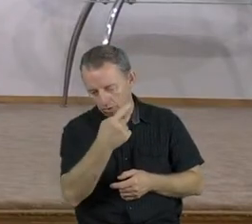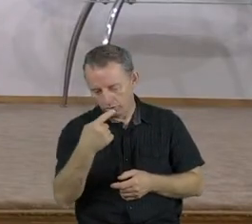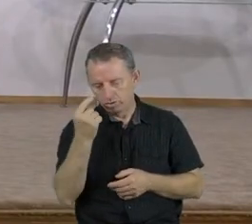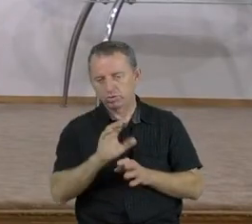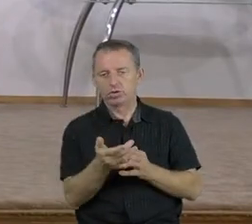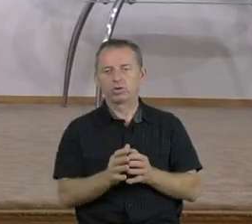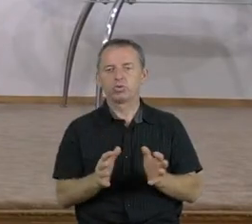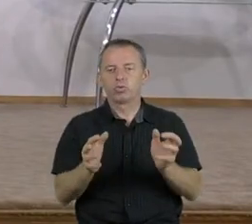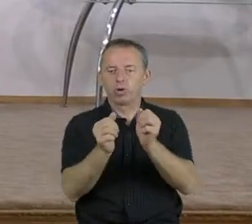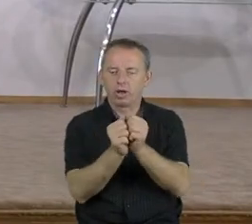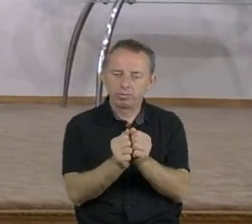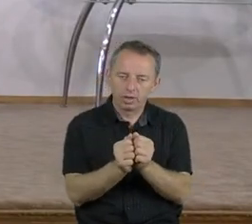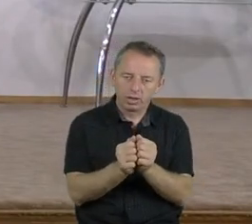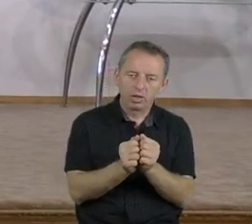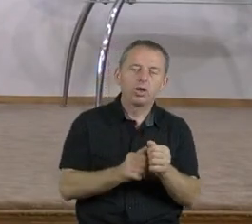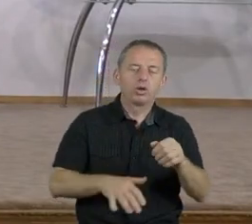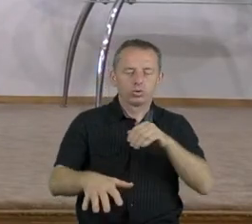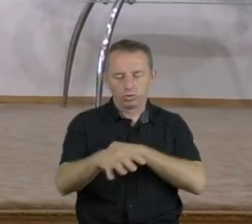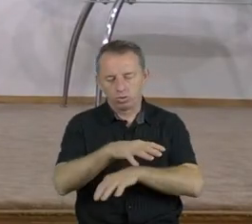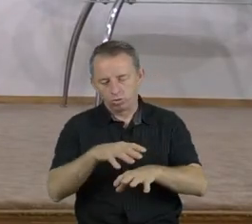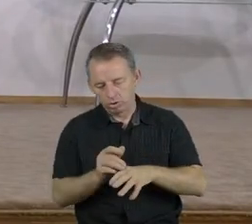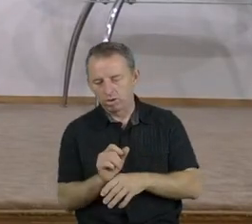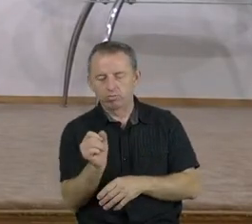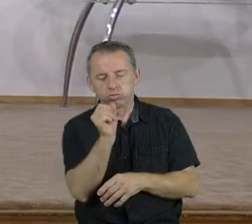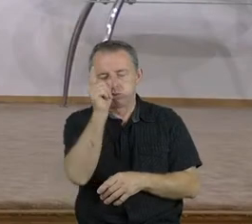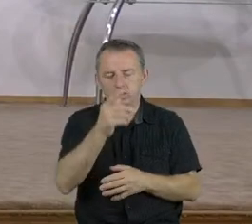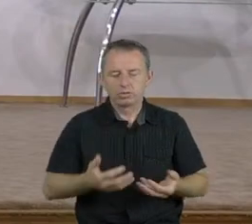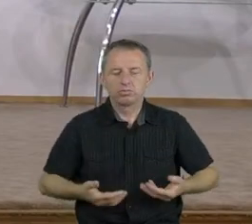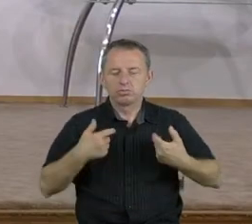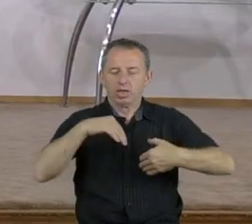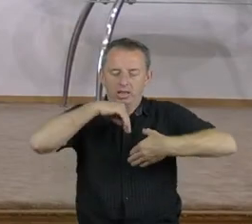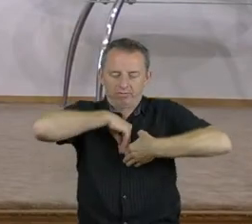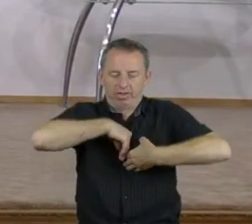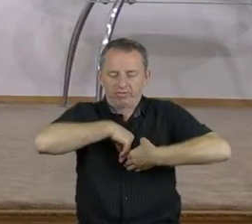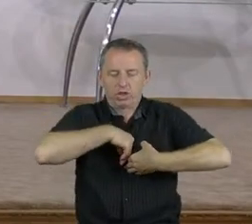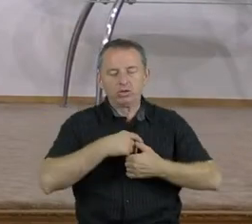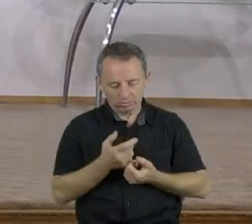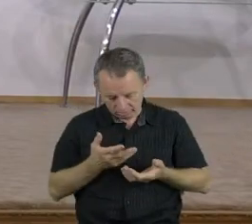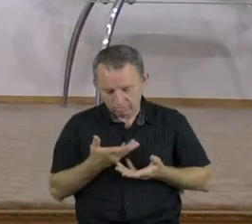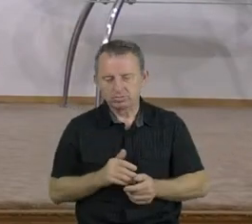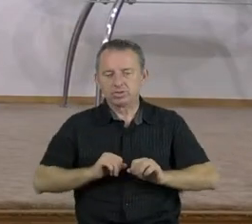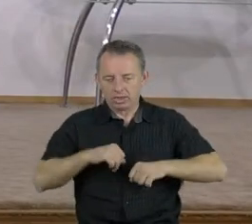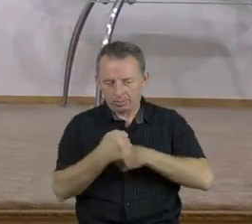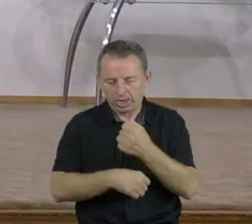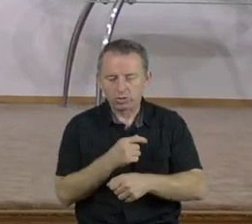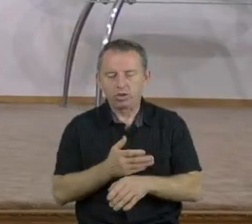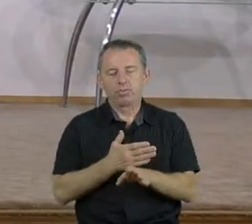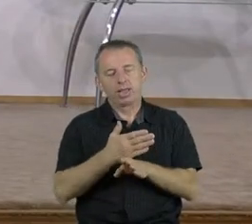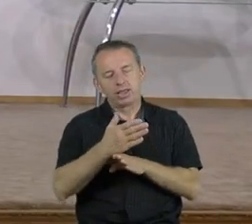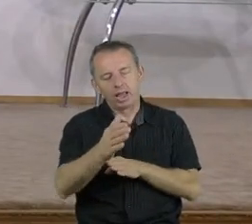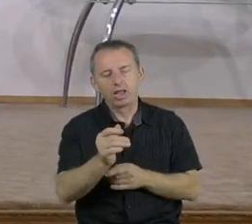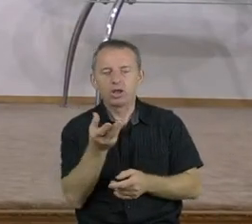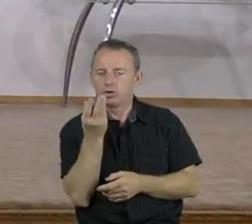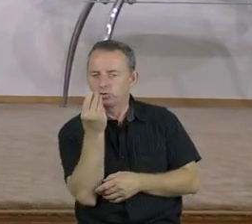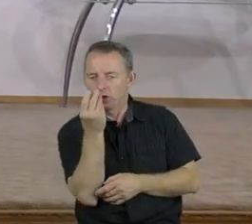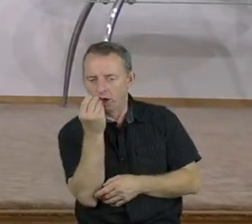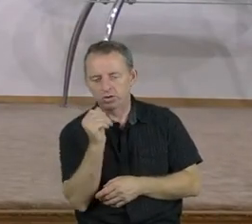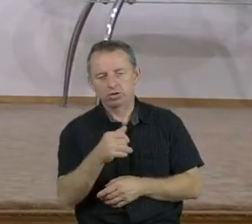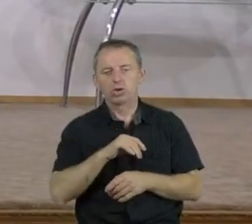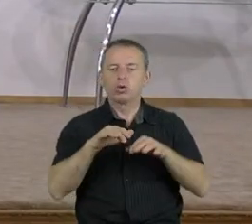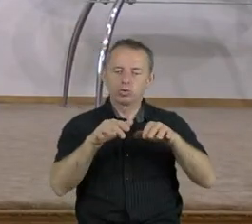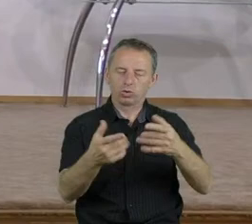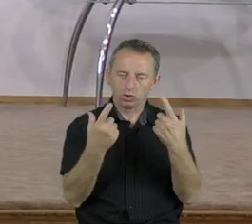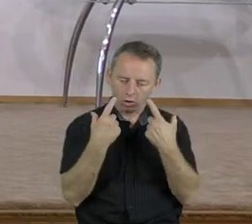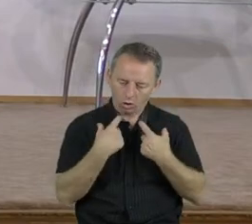zapał, to jednak Duch Święty rozgrzewa nasz zapał od środka w sercu. Bardzo się cieszę, że dużo